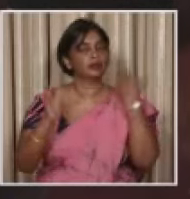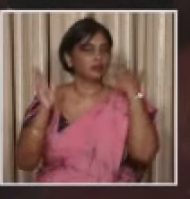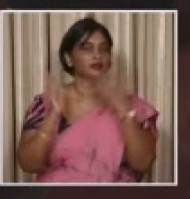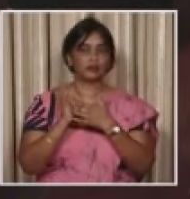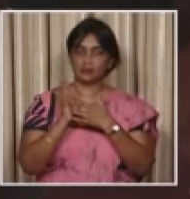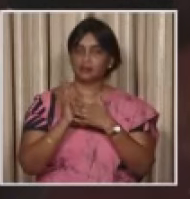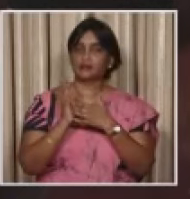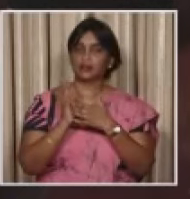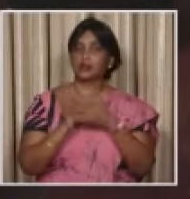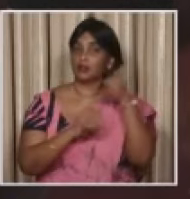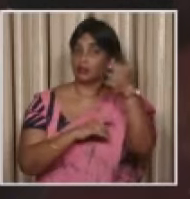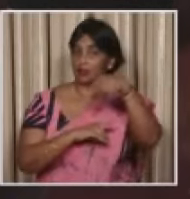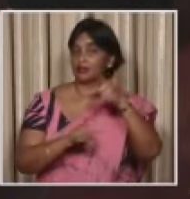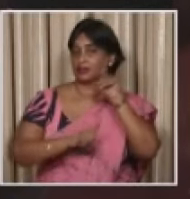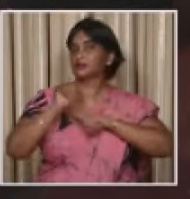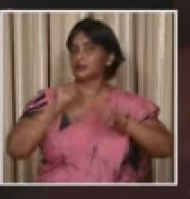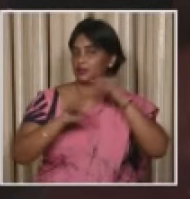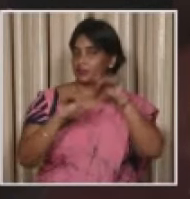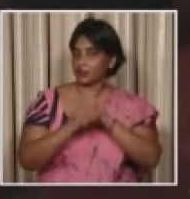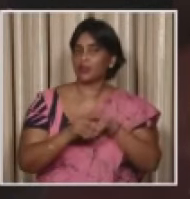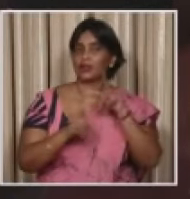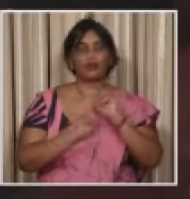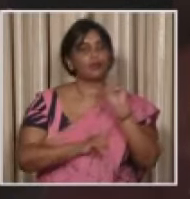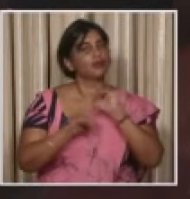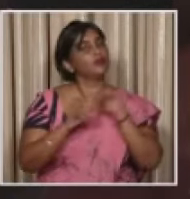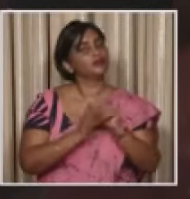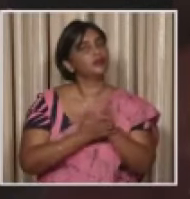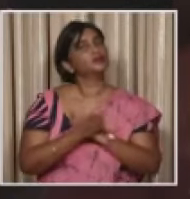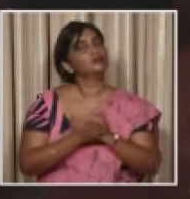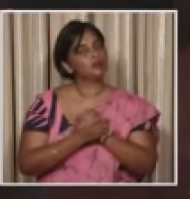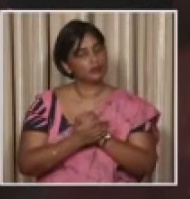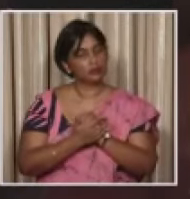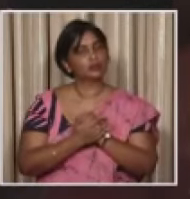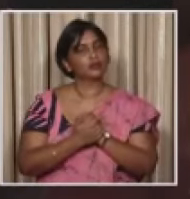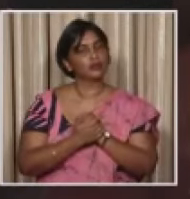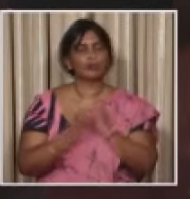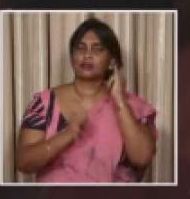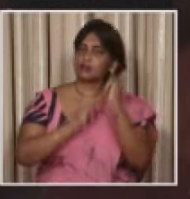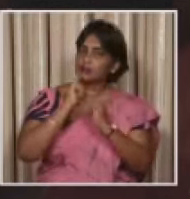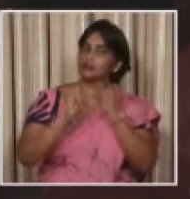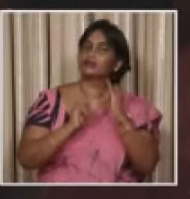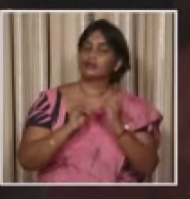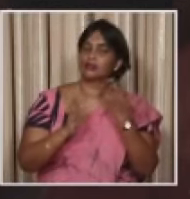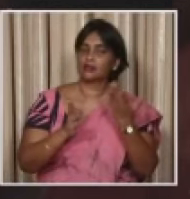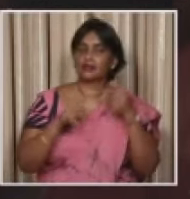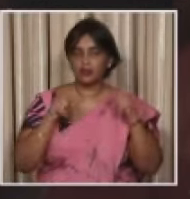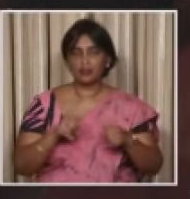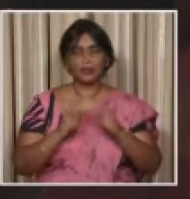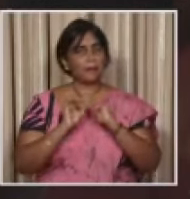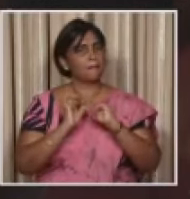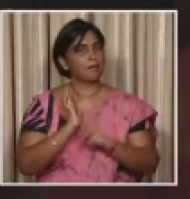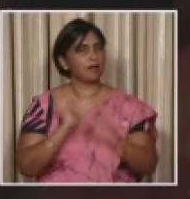ඒක ඔබතුමන්ලා සාකච්ඡා කරා මේ පාර්ලිමේන්තුවේ ඉන්න සියලු දෙනාම විවේචනය කරපු අවස්ථා තියෙනවා දැනට තියෙන